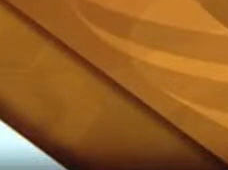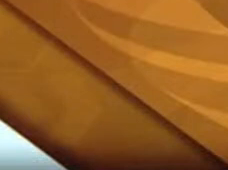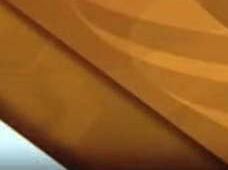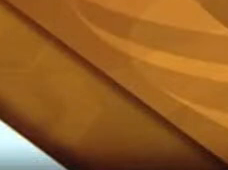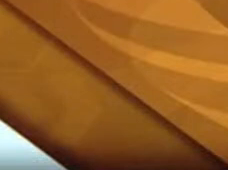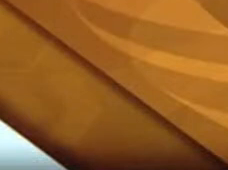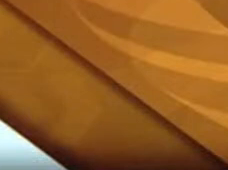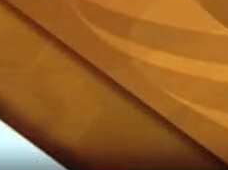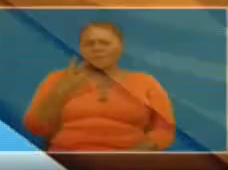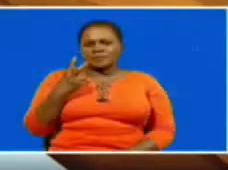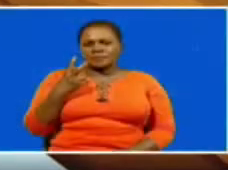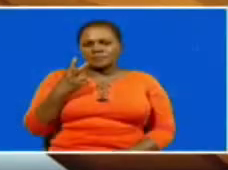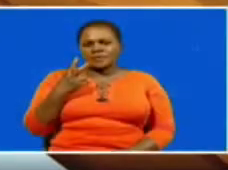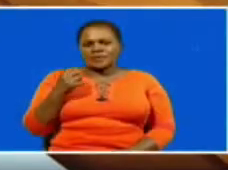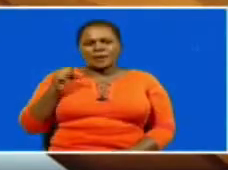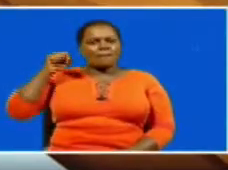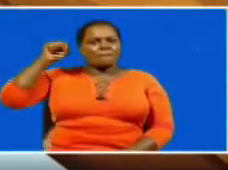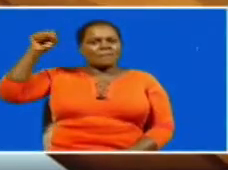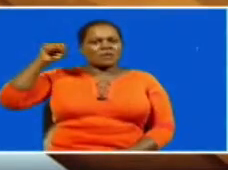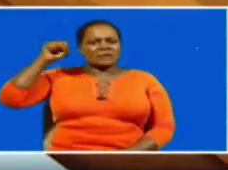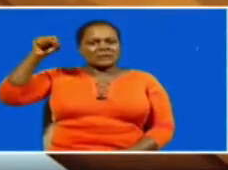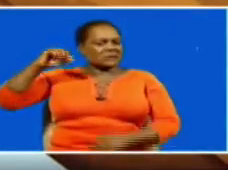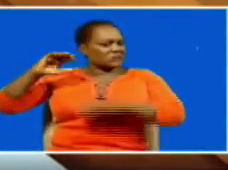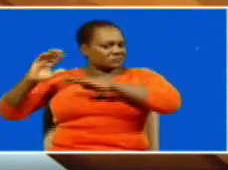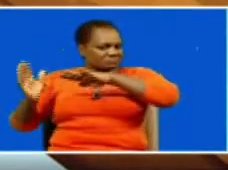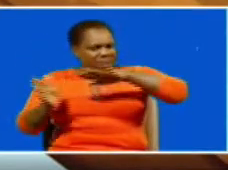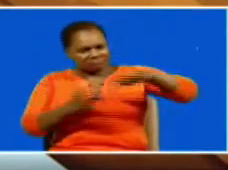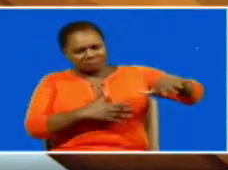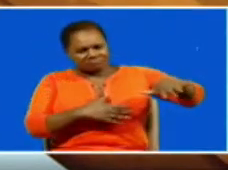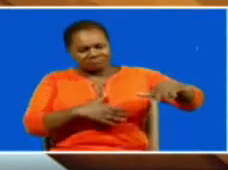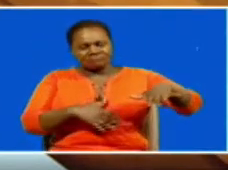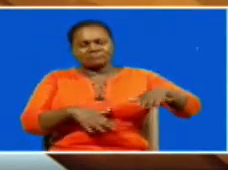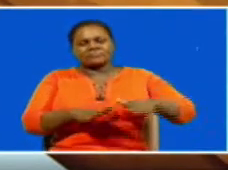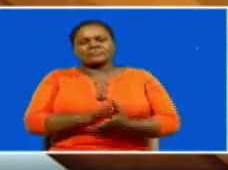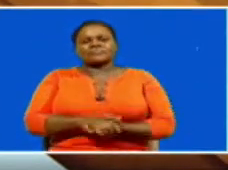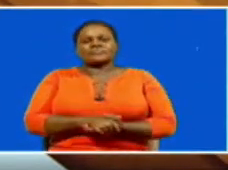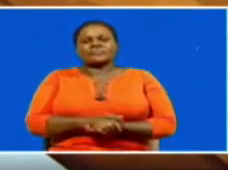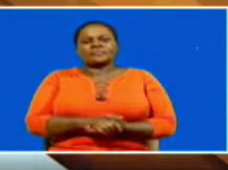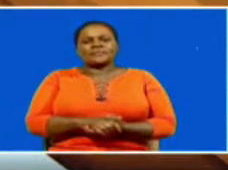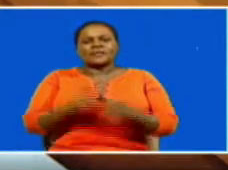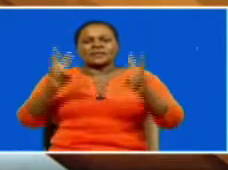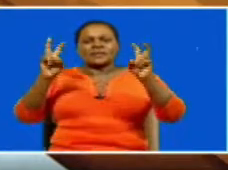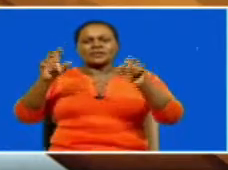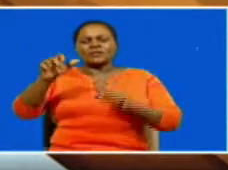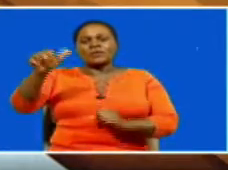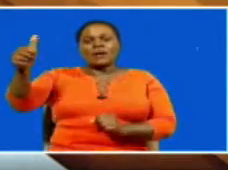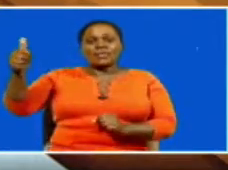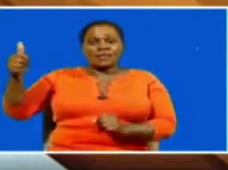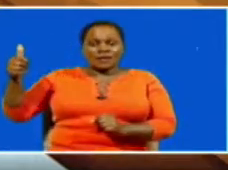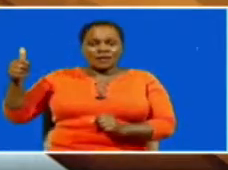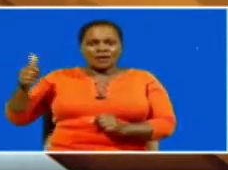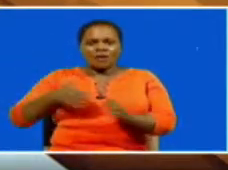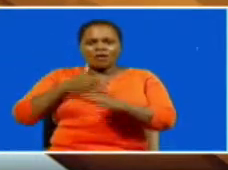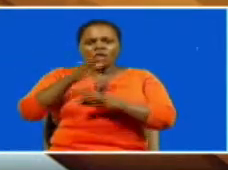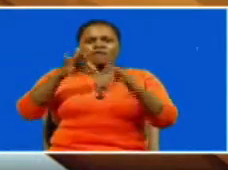Na mtazamaji, tukiachana na masuala yanayofungamana na maandamano ambayo yalishuhudiwa hapo jana, tuangazie masuala mengine. Zaidi ya familia 1000